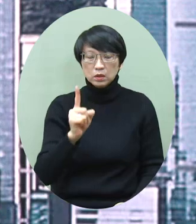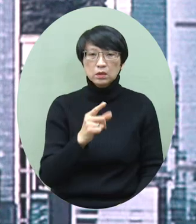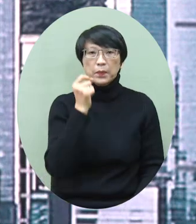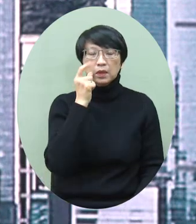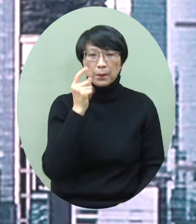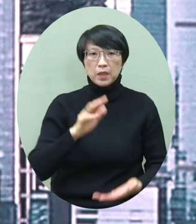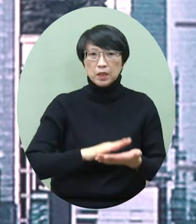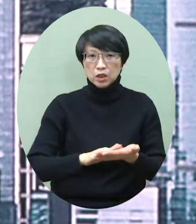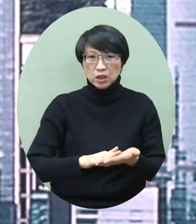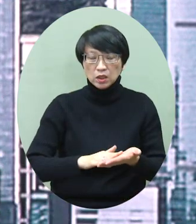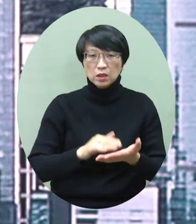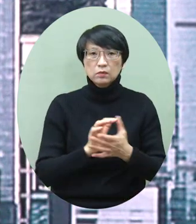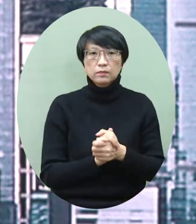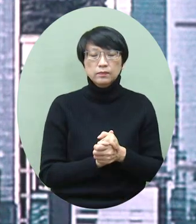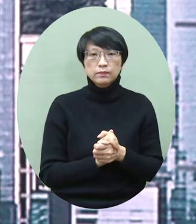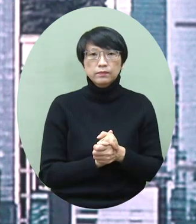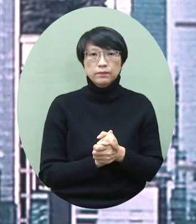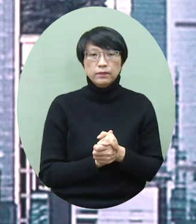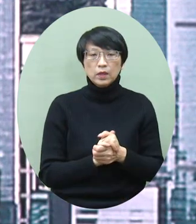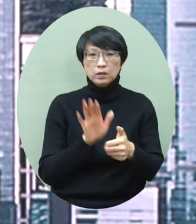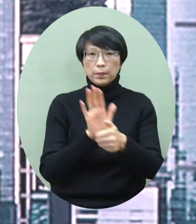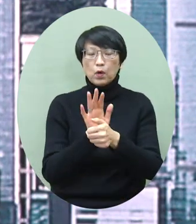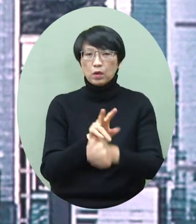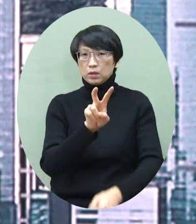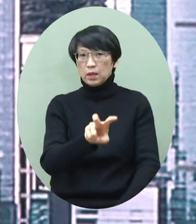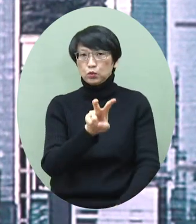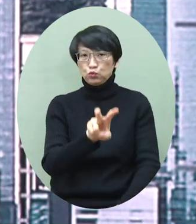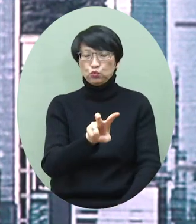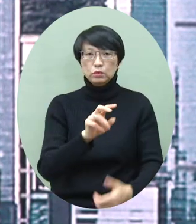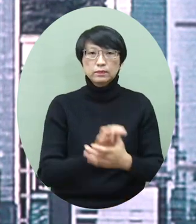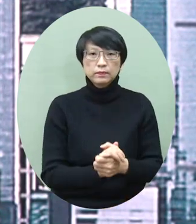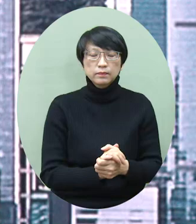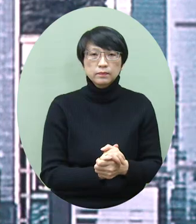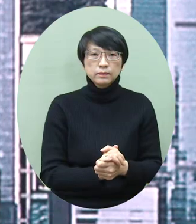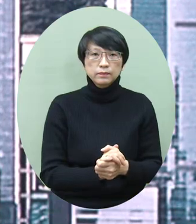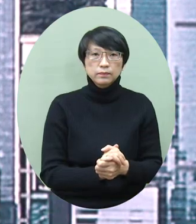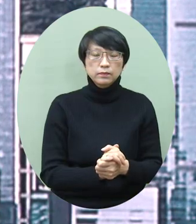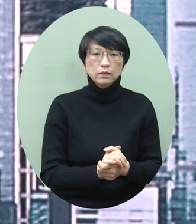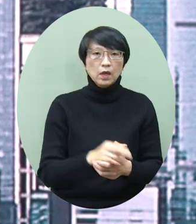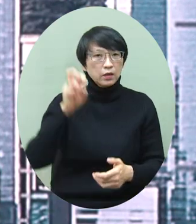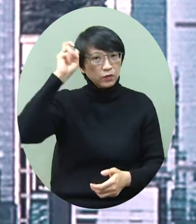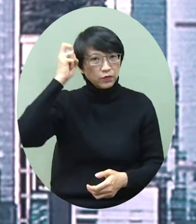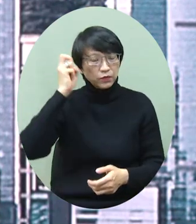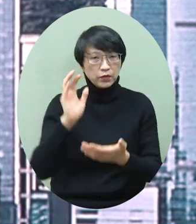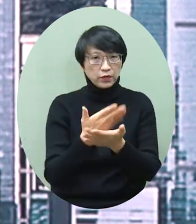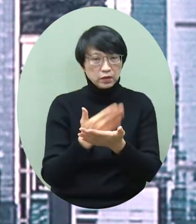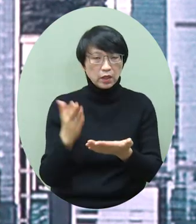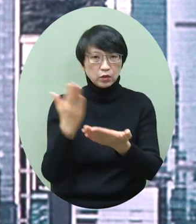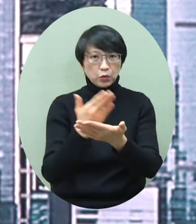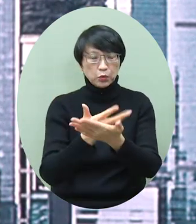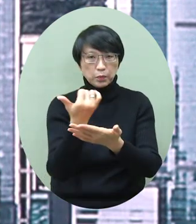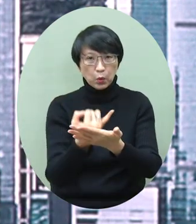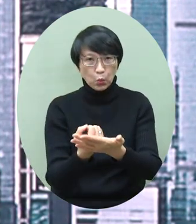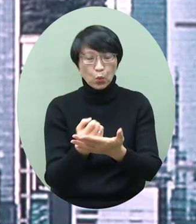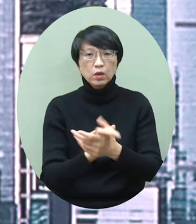情，能夠可以是去監察住，同埋咧係作相關嘅分析同埋評估，咁呢一個